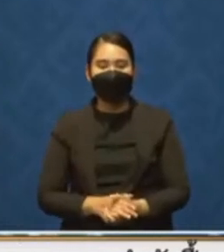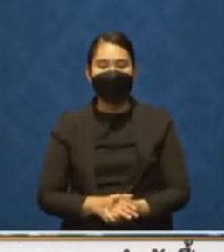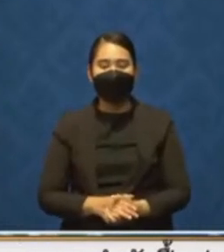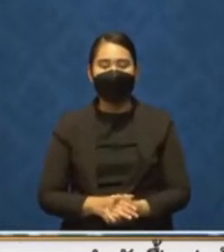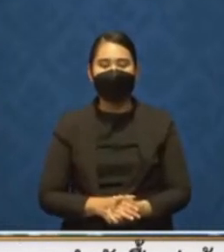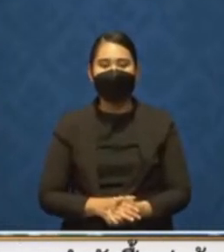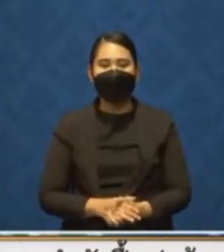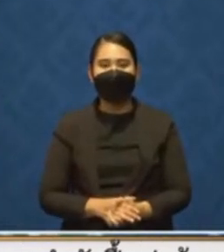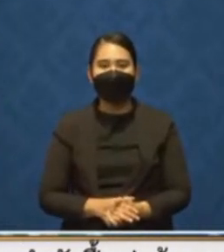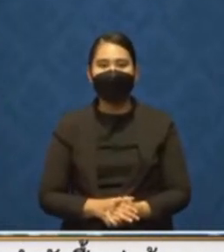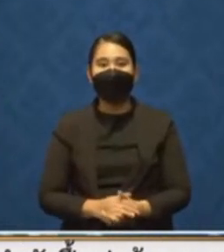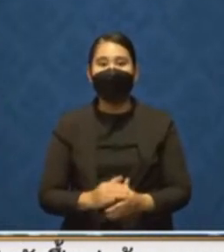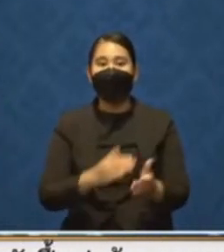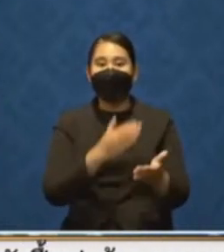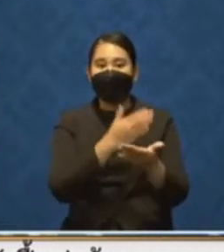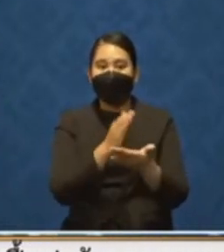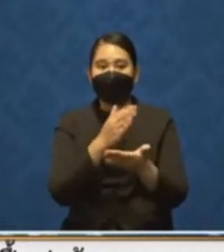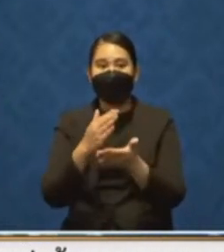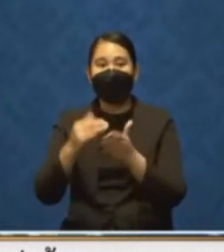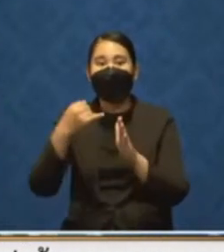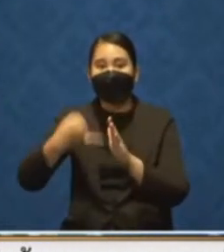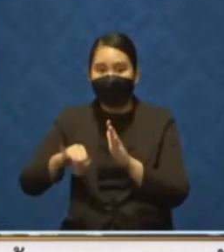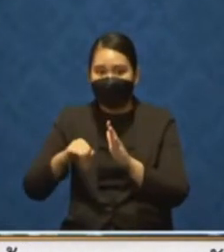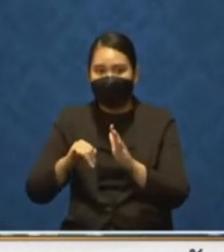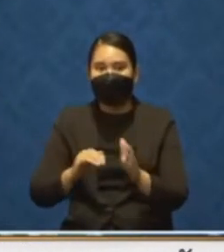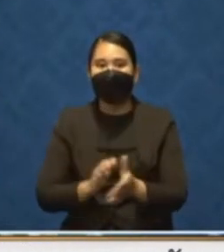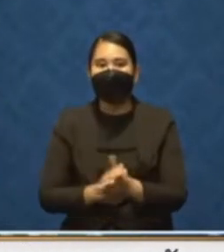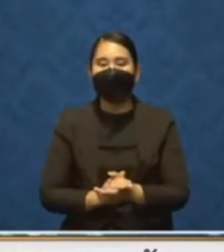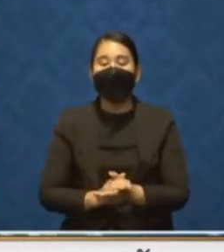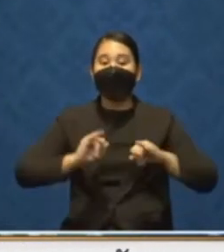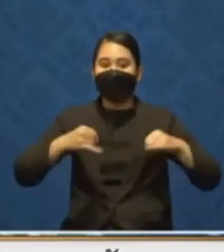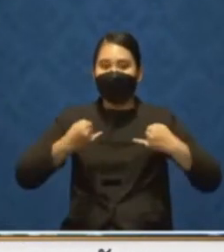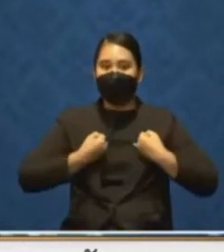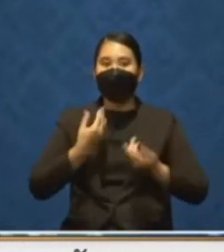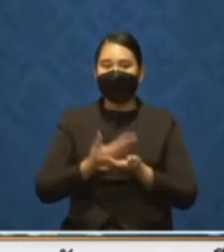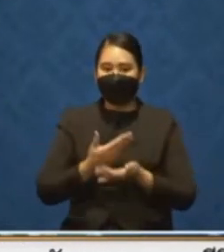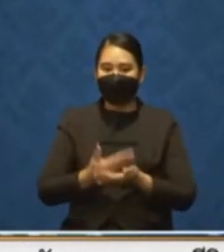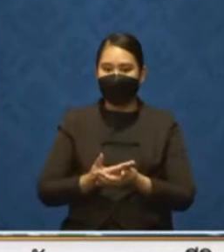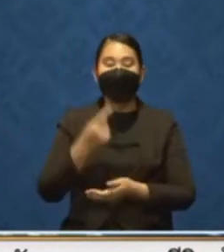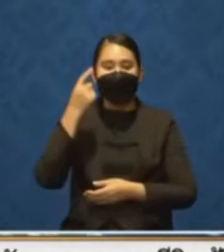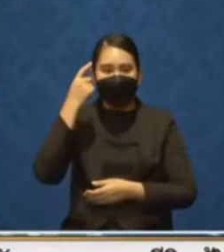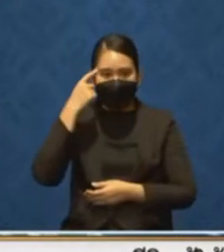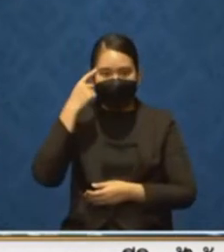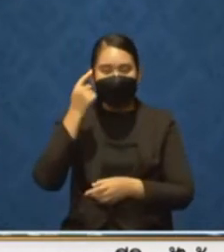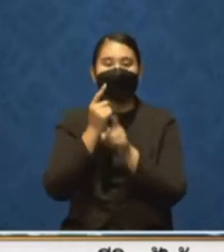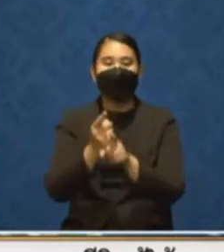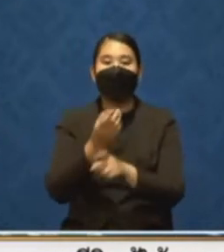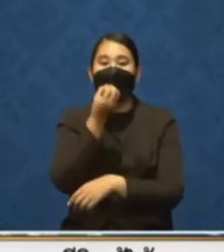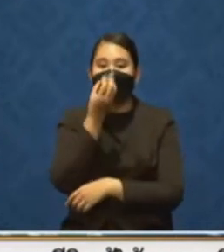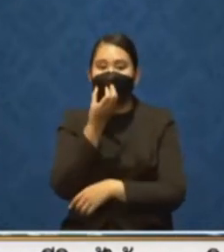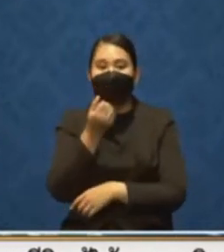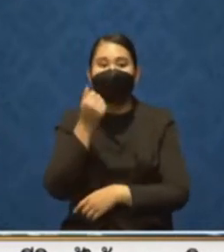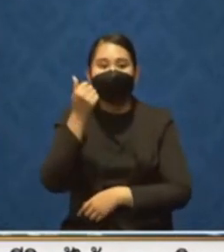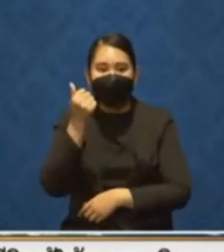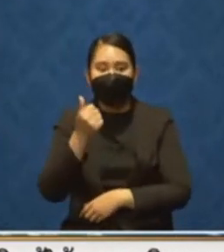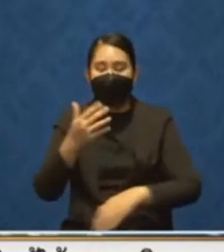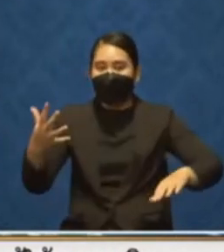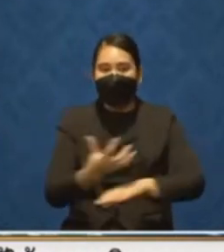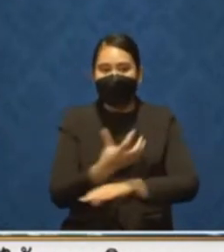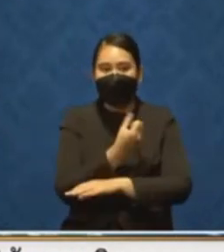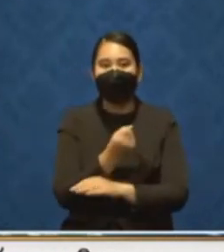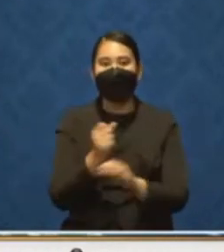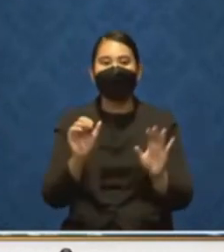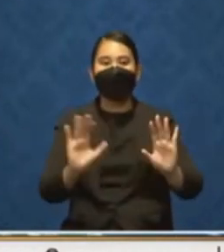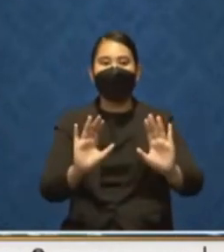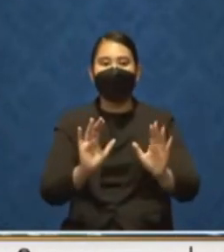ครับผิดนัดชำระเจ้าหนี้สามารถที่กำหนดได้เฉพาะจากเงินต้นที่ดวงนี้ผิดนัดแล้วเท่านั้นไม่ที่จะตั้งต้นทั้งหมดที่ตรงนี้ยังคงค้าง